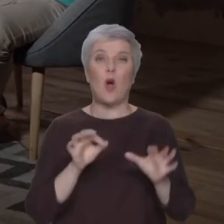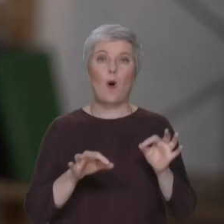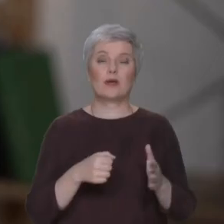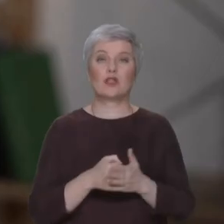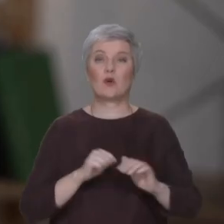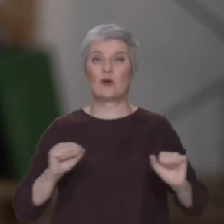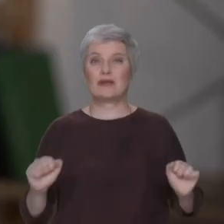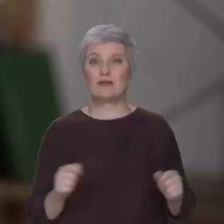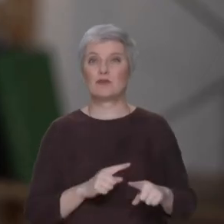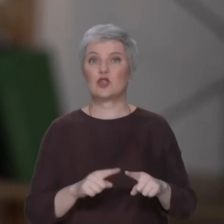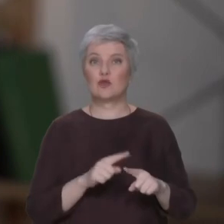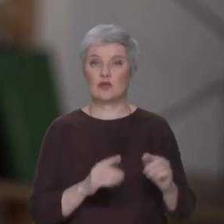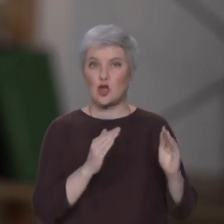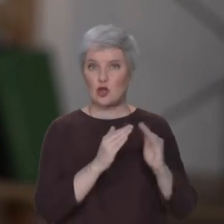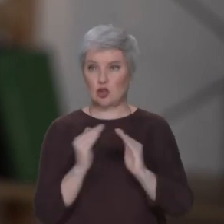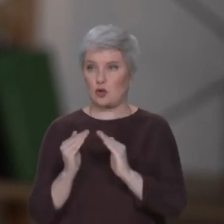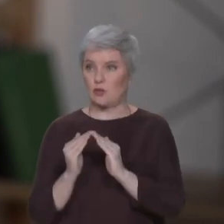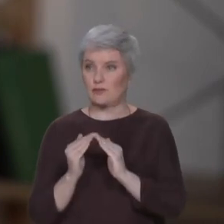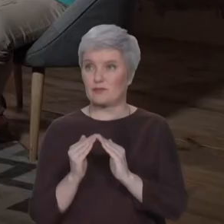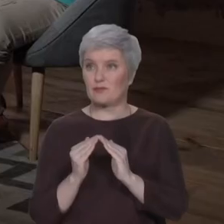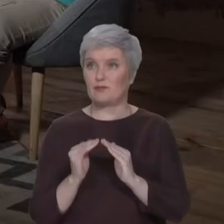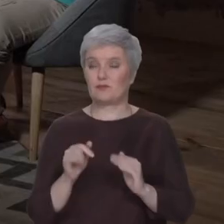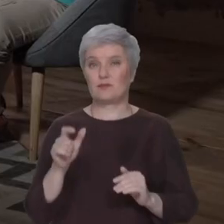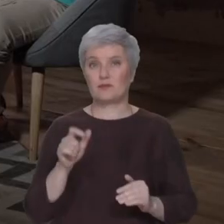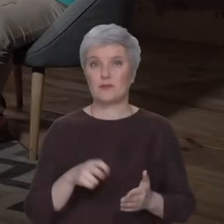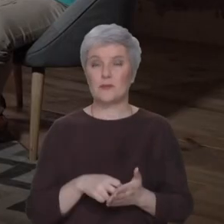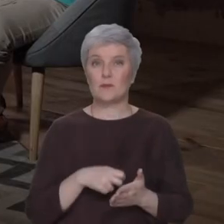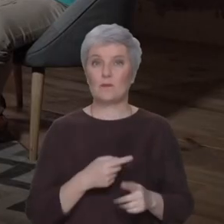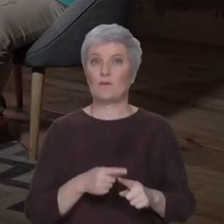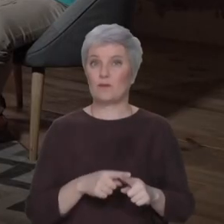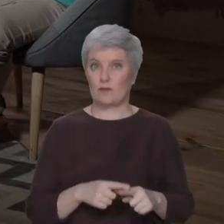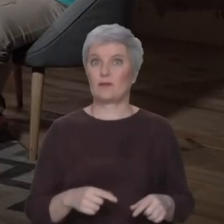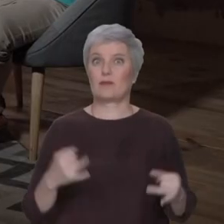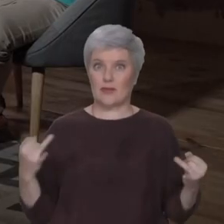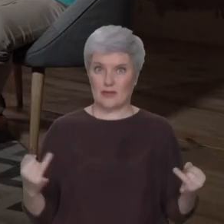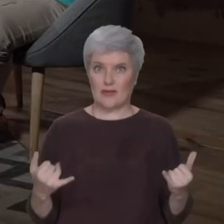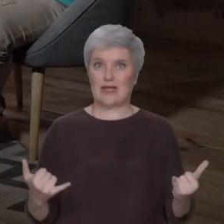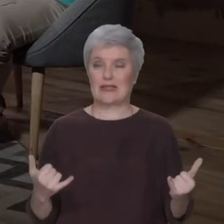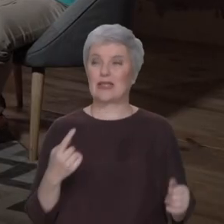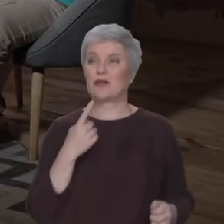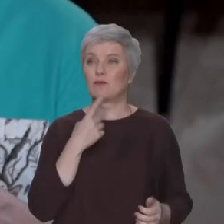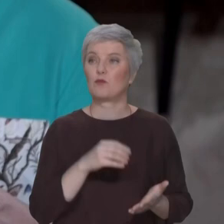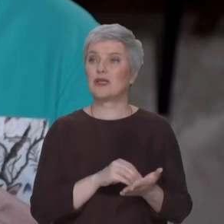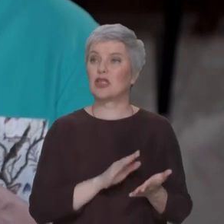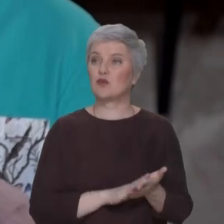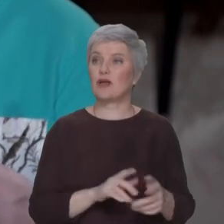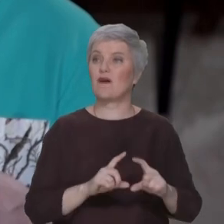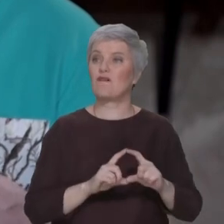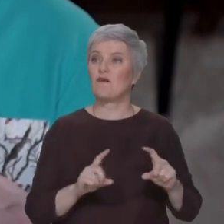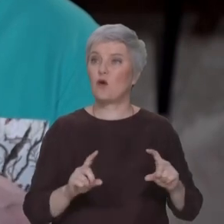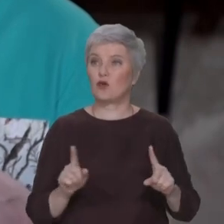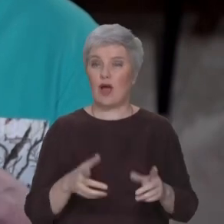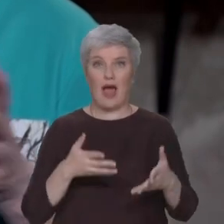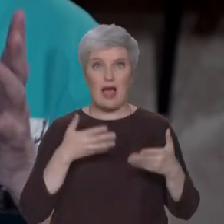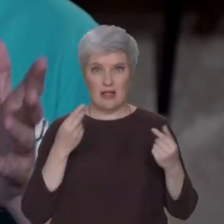людям дуже швидко житло. От. І він написав, це абсолютно на часі, він зараз пробує там зареєструвати фонд. Я кажу, що